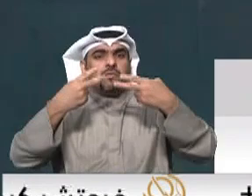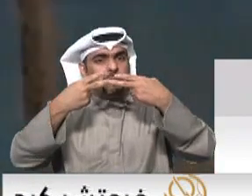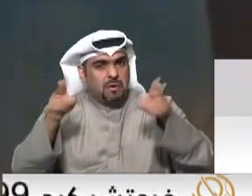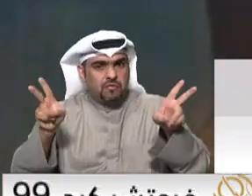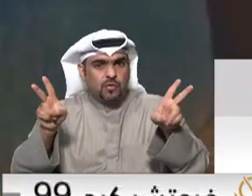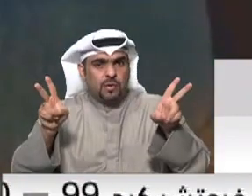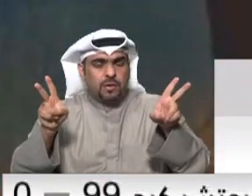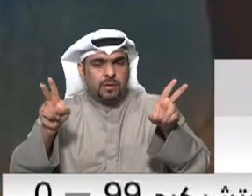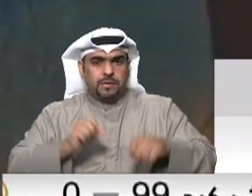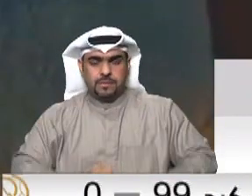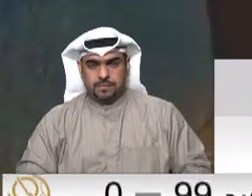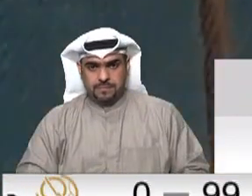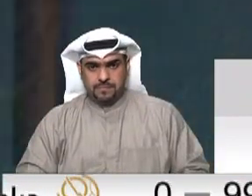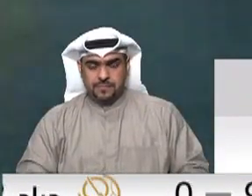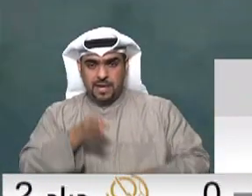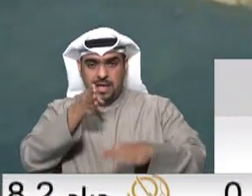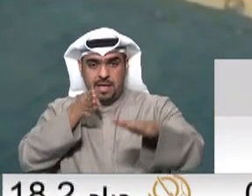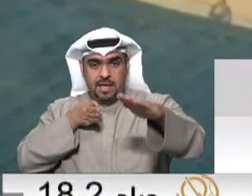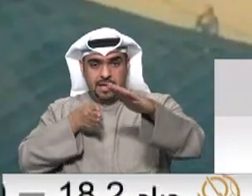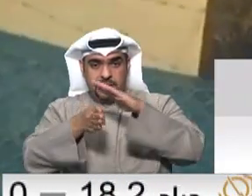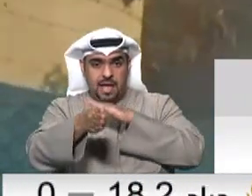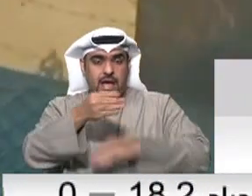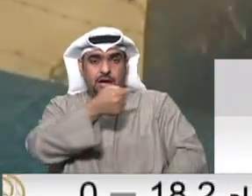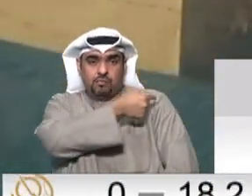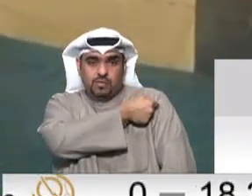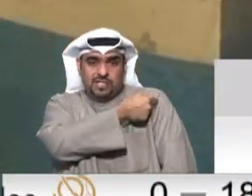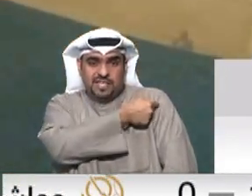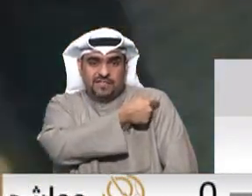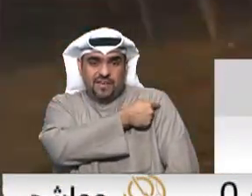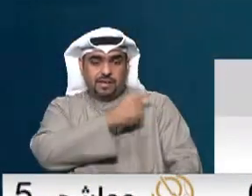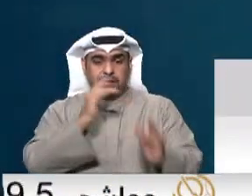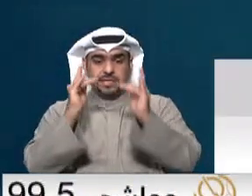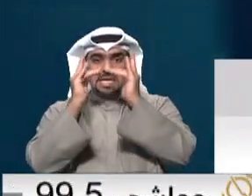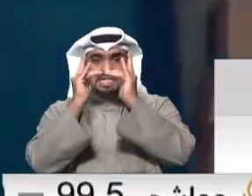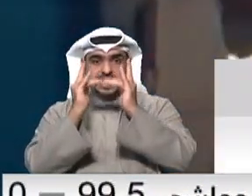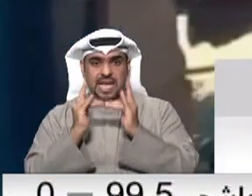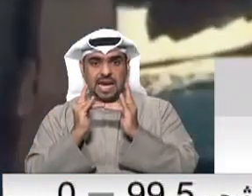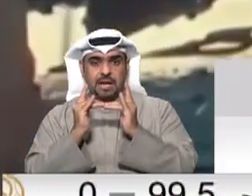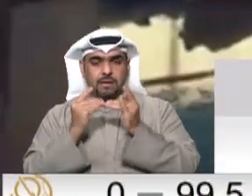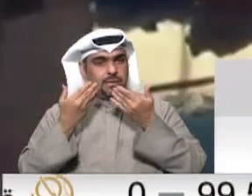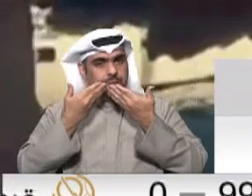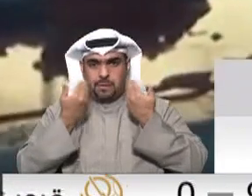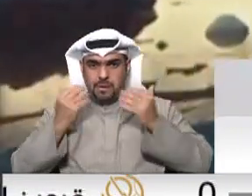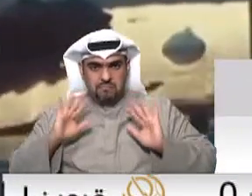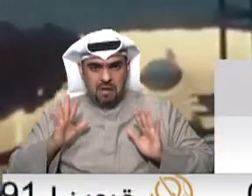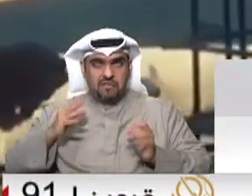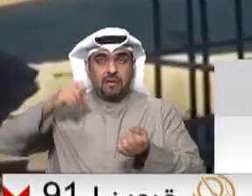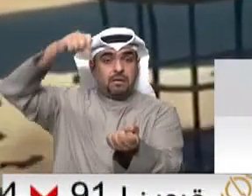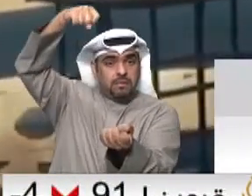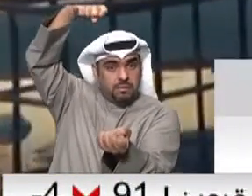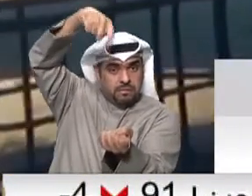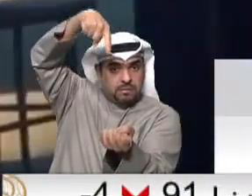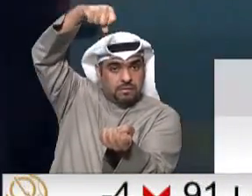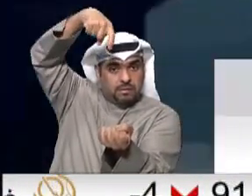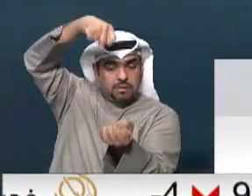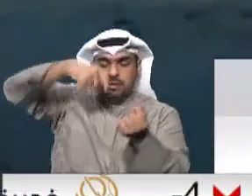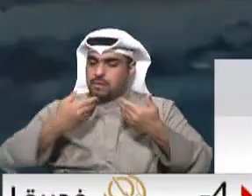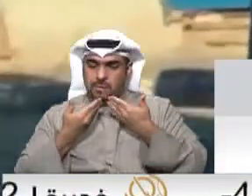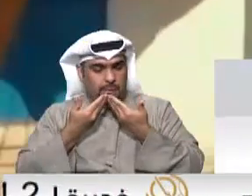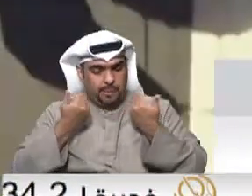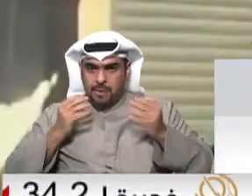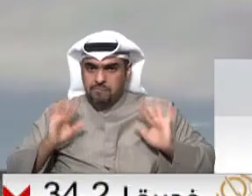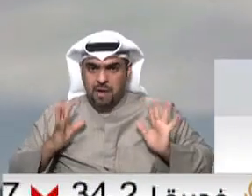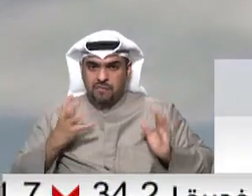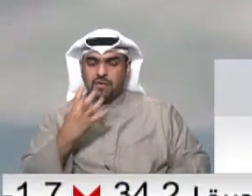ولا مكانا ولا علاجا ولا دواء. الأوضاع كارثية في ظل هذه الحملات